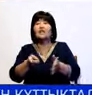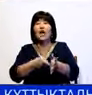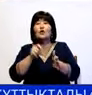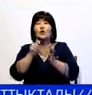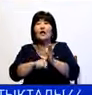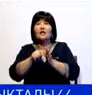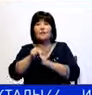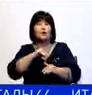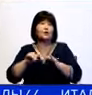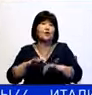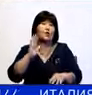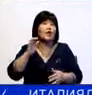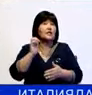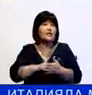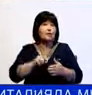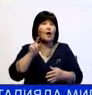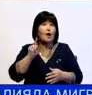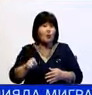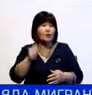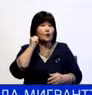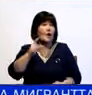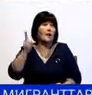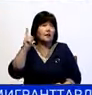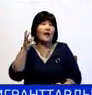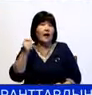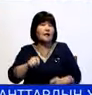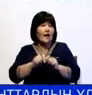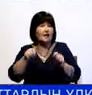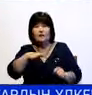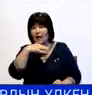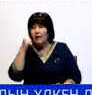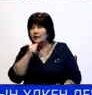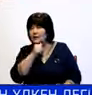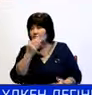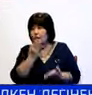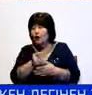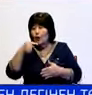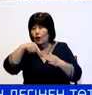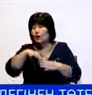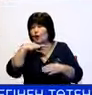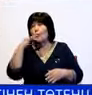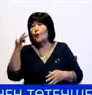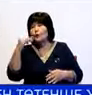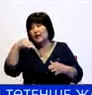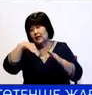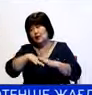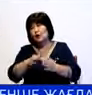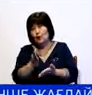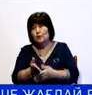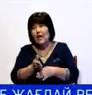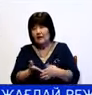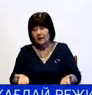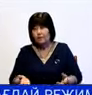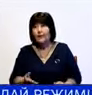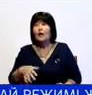қазба жұмыстарын жүргізбек. Себебі бұл көне шаһардың әлі де ашылмаған сыры көп, қойнауында талай тарих тұнып жатыр. Оғыз